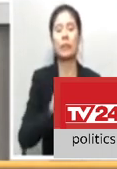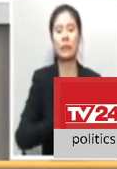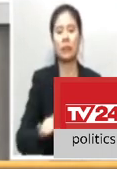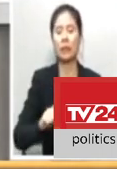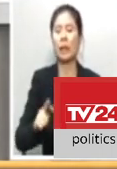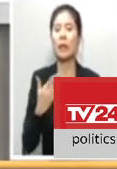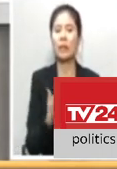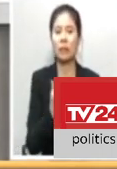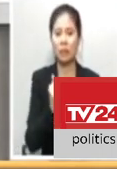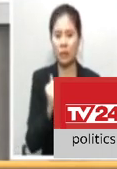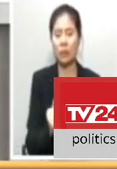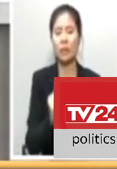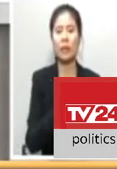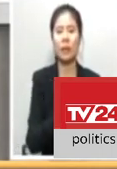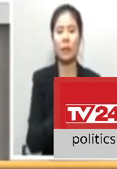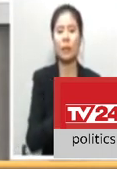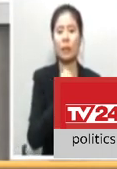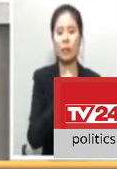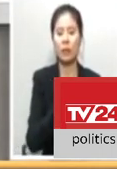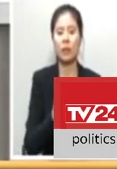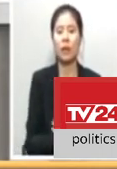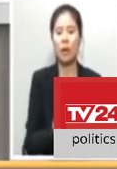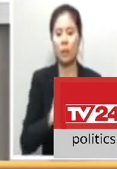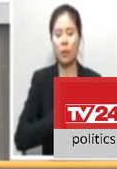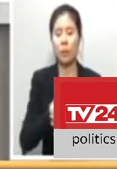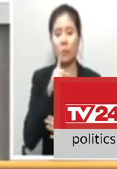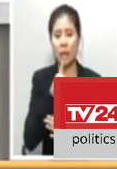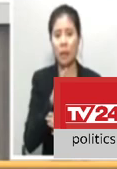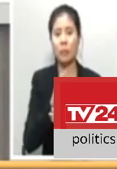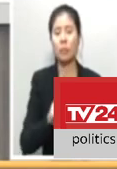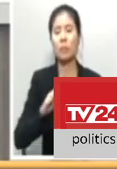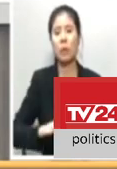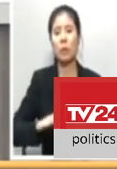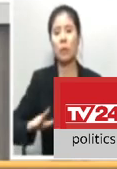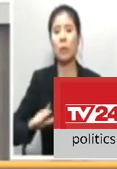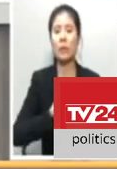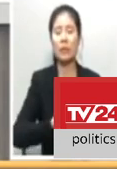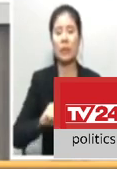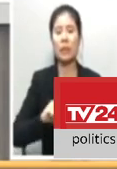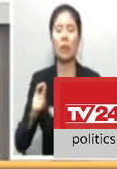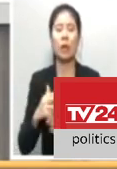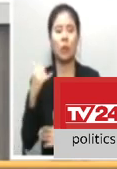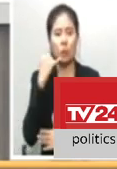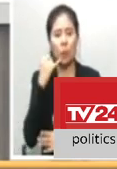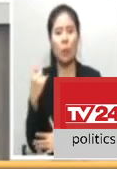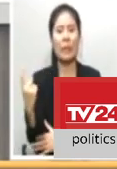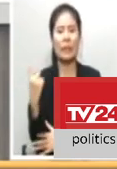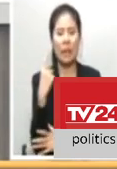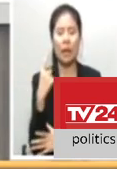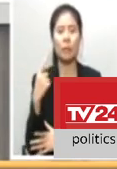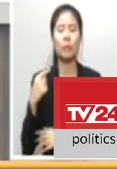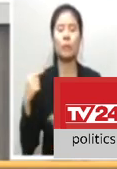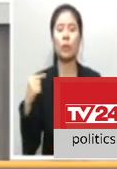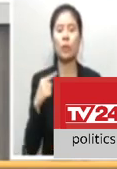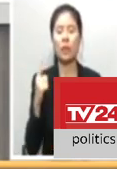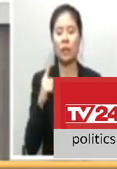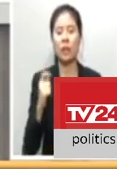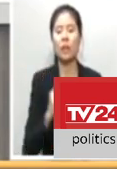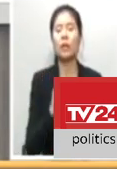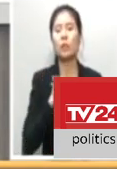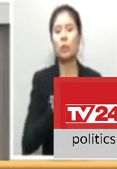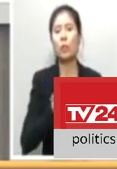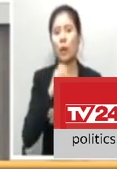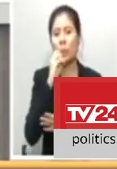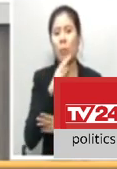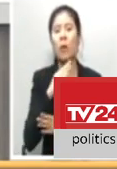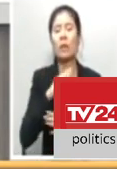ท่านผมเองได้สอบถามมีน้องๆหลายคนเขาโทรมาเขาบอกว่าพี่ช่วยบอกให้หน่อยเถ